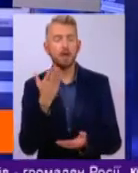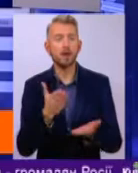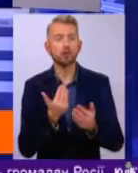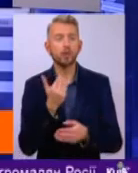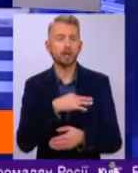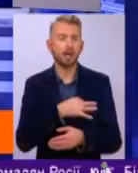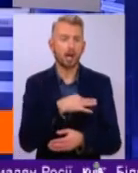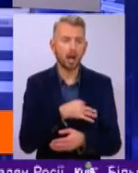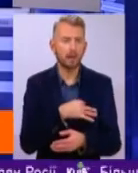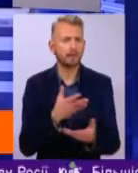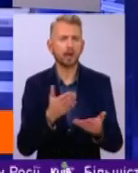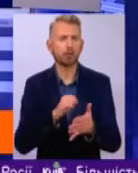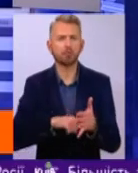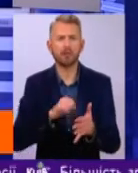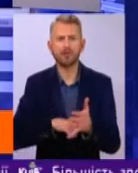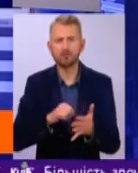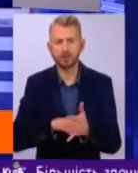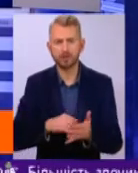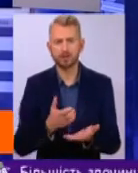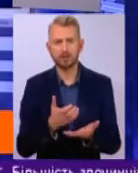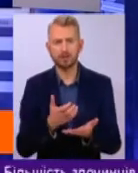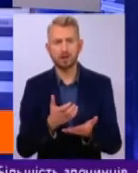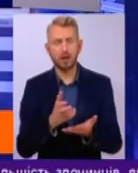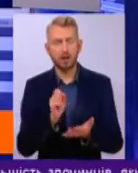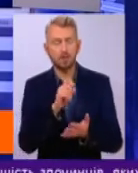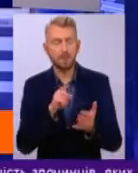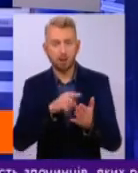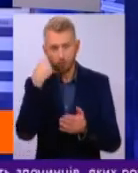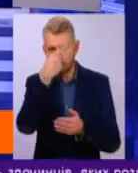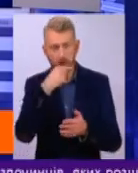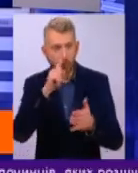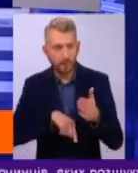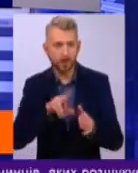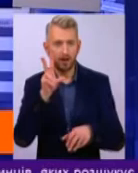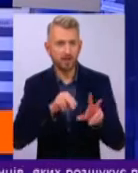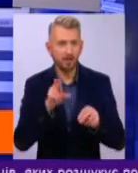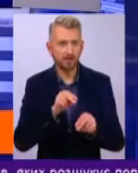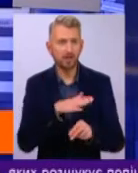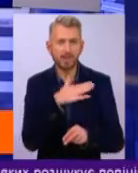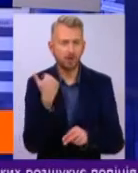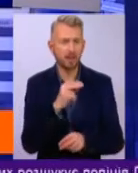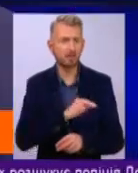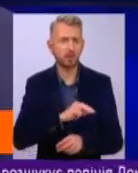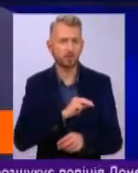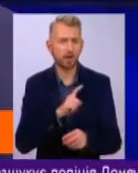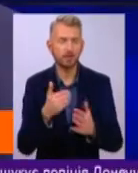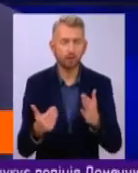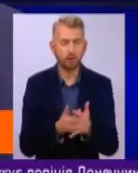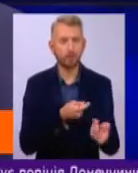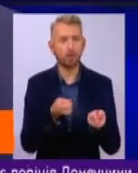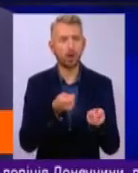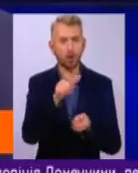їхні агенти з якихось причин, як правило, питання особистої довіри, не бажали працювати з новим